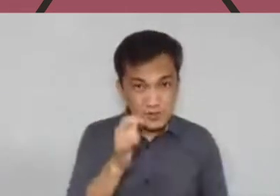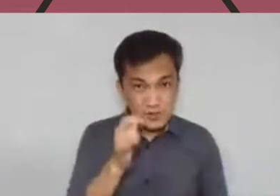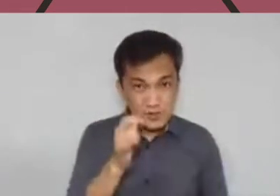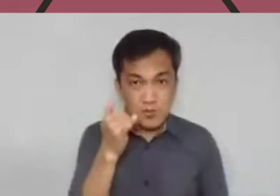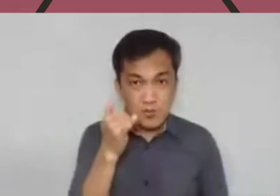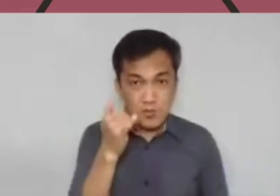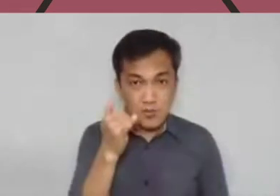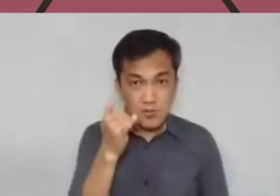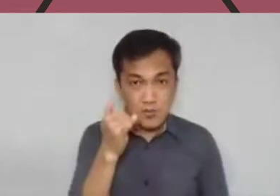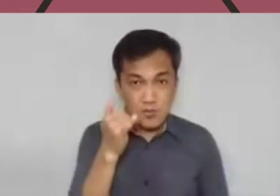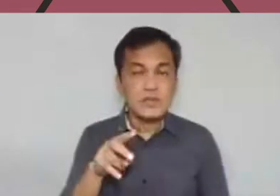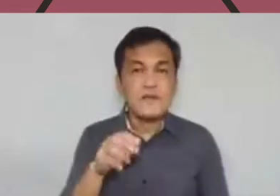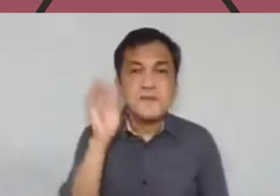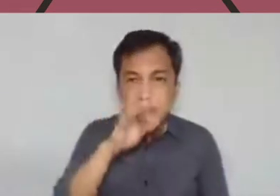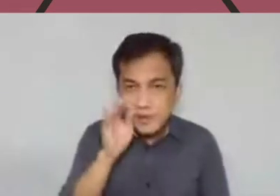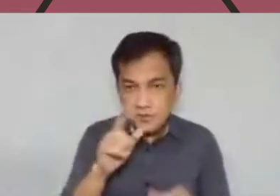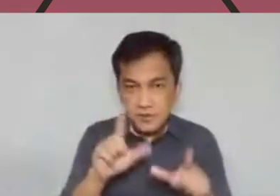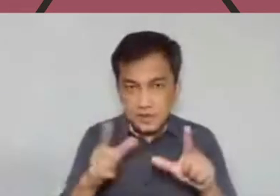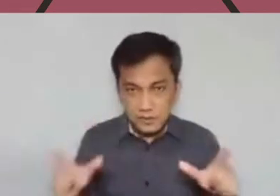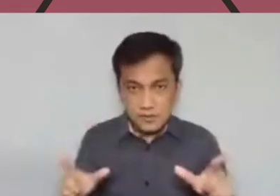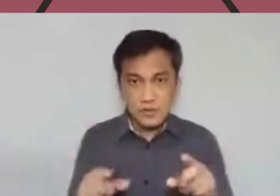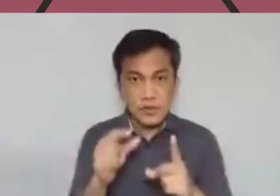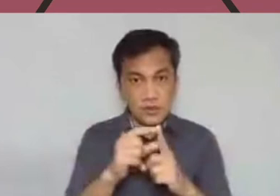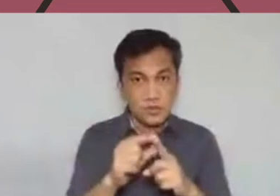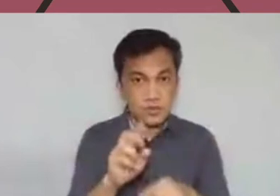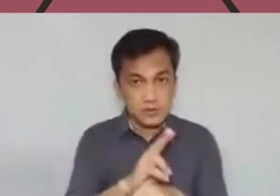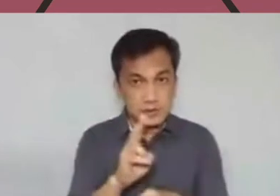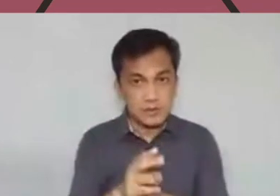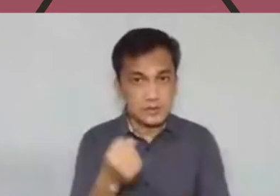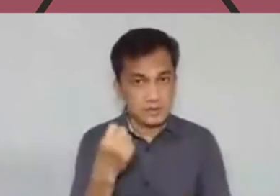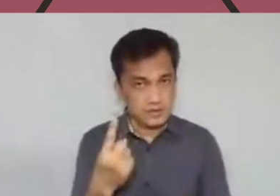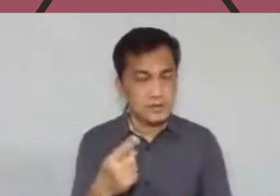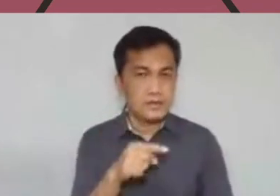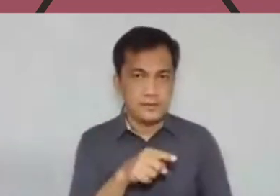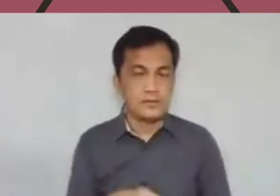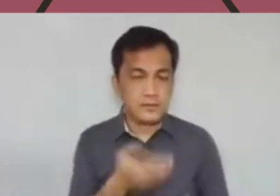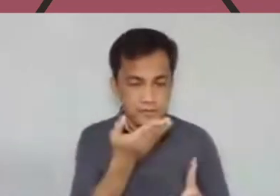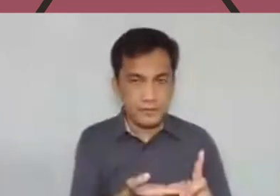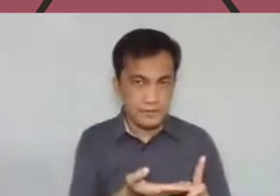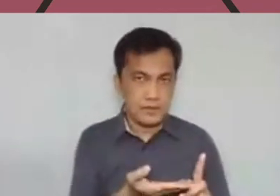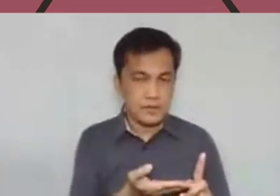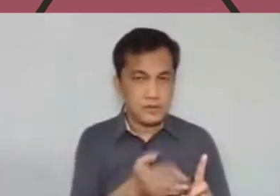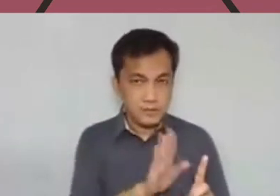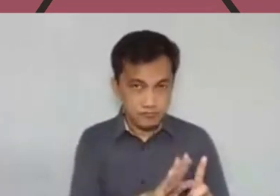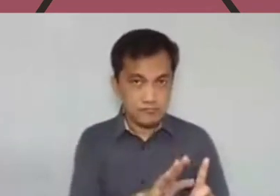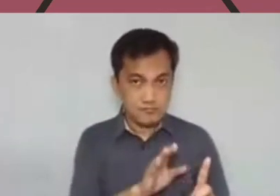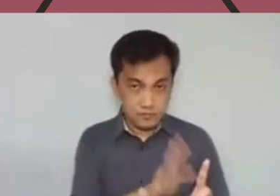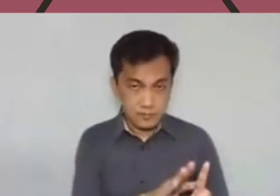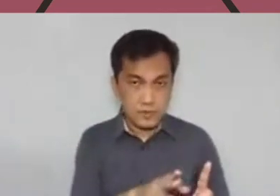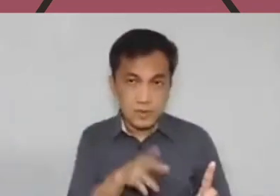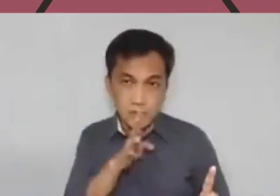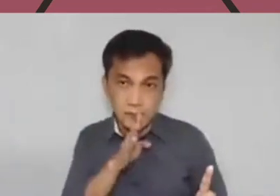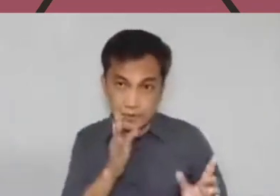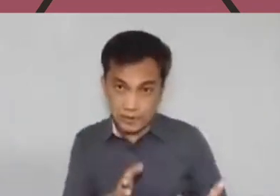wikang Filipino at ang mga salitang ginagamit ay kanyang naiintindihan. Sa tingin niya, ang tagapagsalita sa mga video